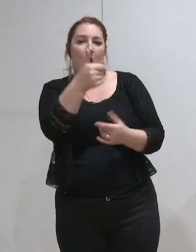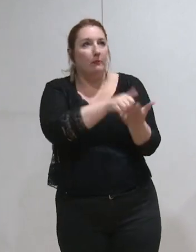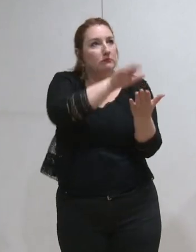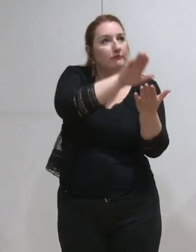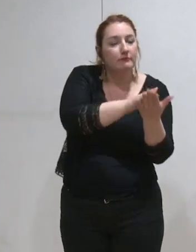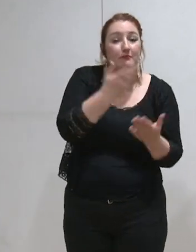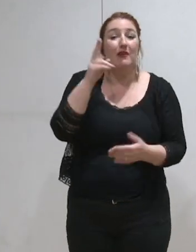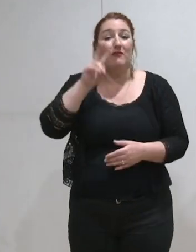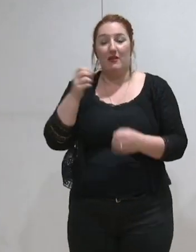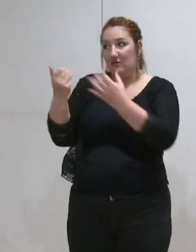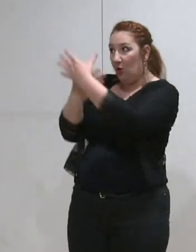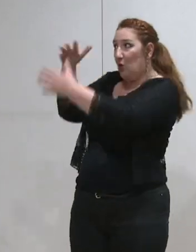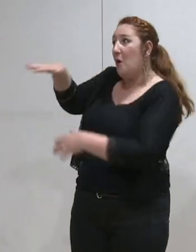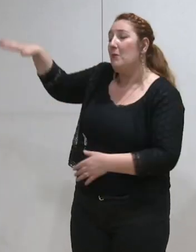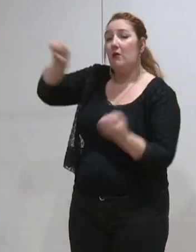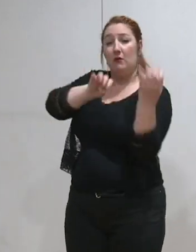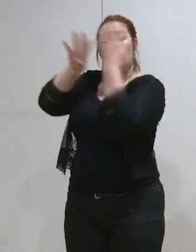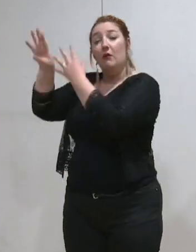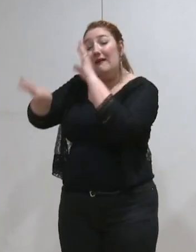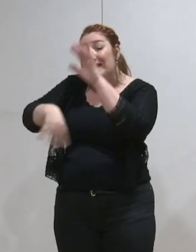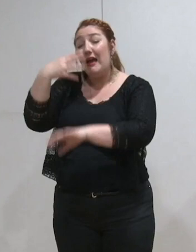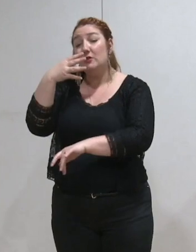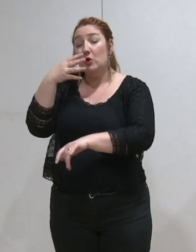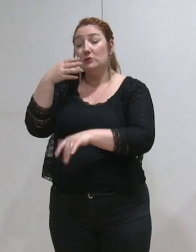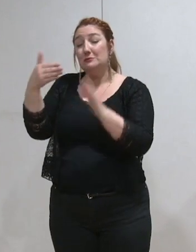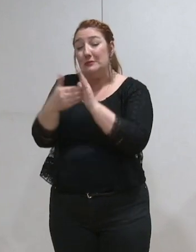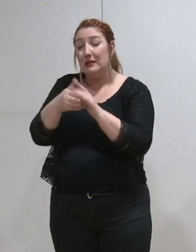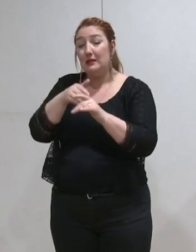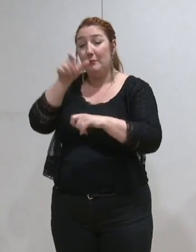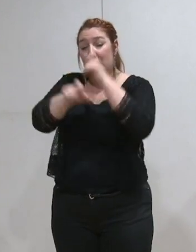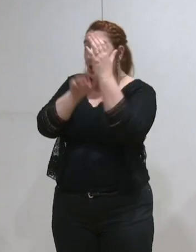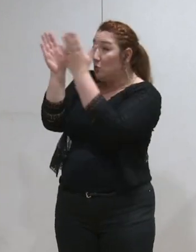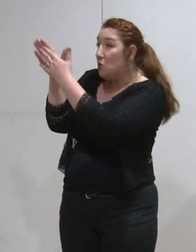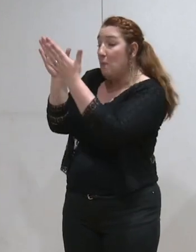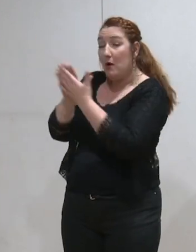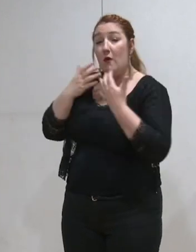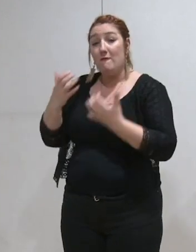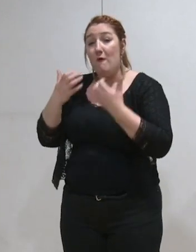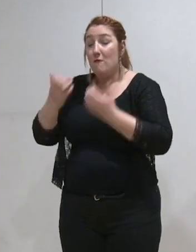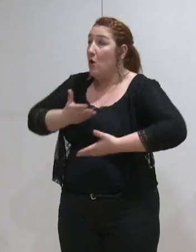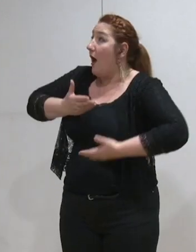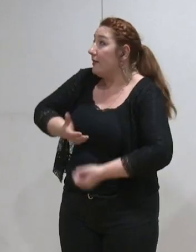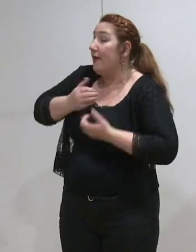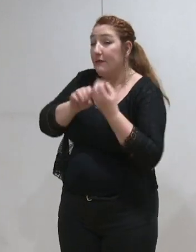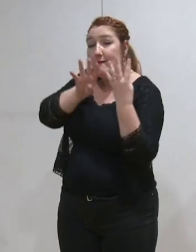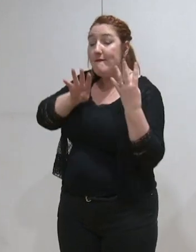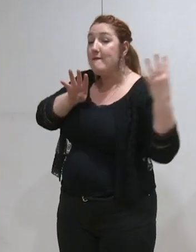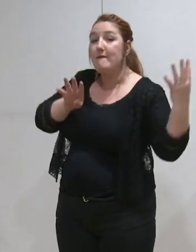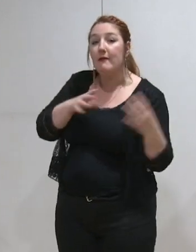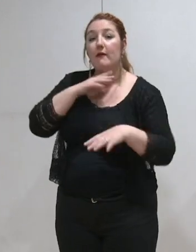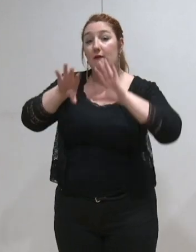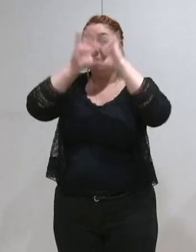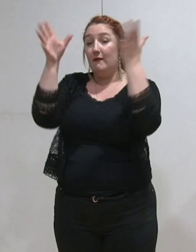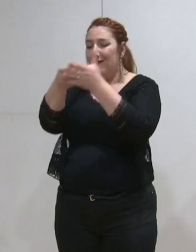répéter sans cesse 14000 demandes de logements sociaux sont en attente et sur ces 14000 demandes plus de 8000